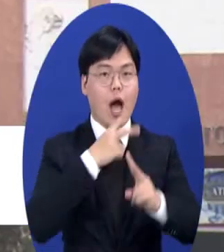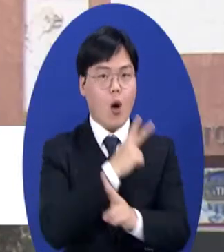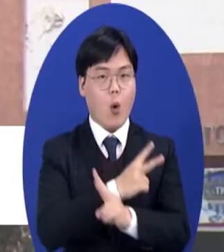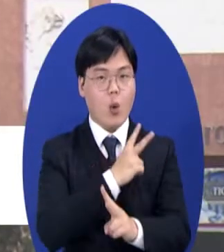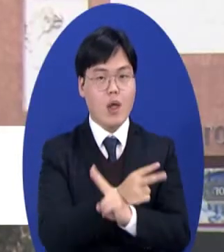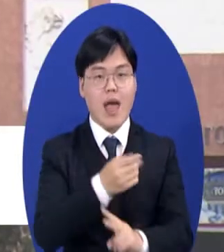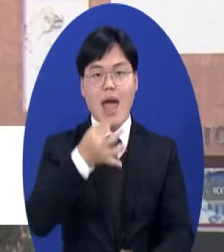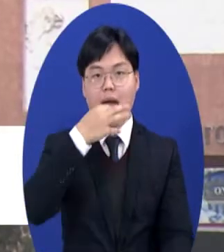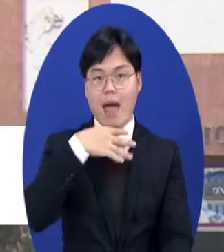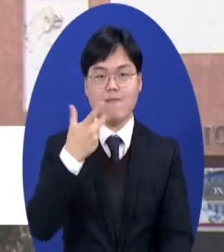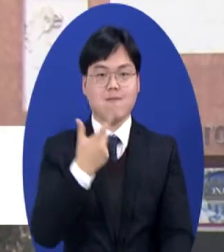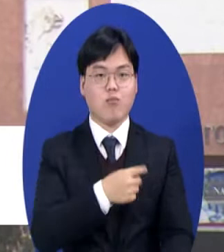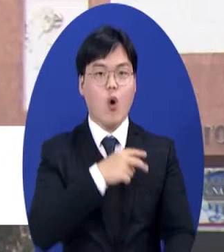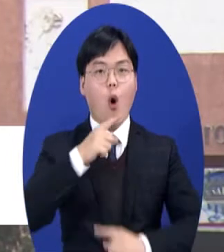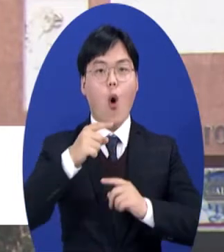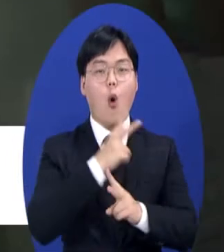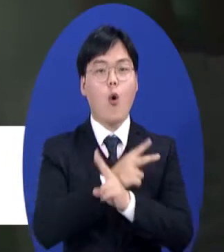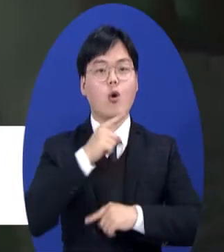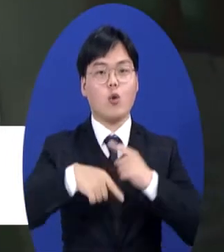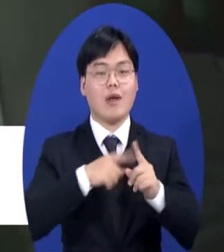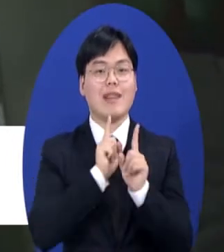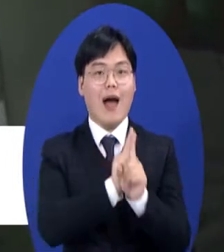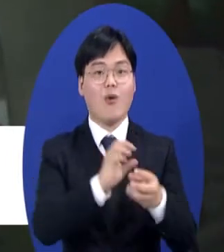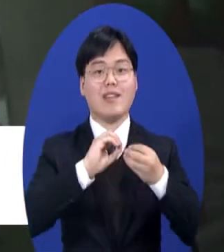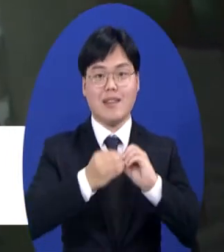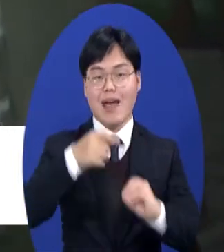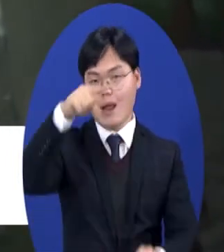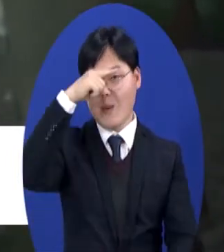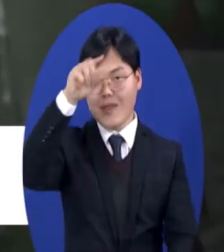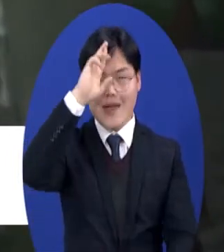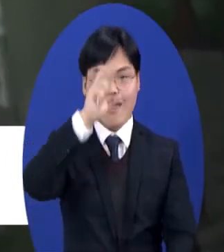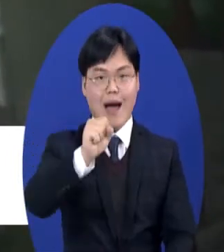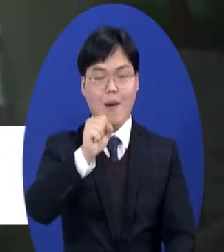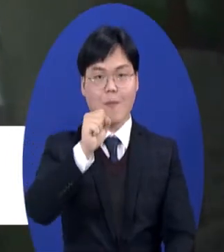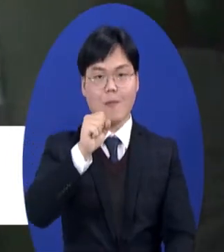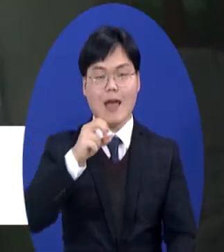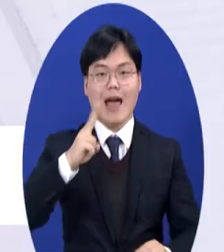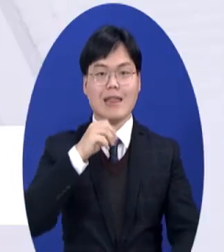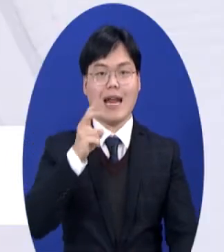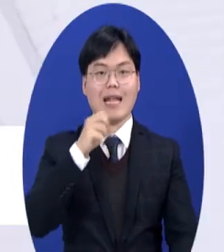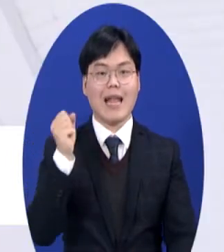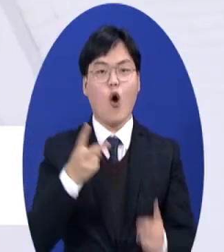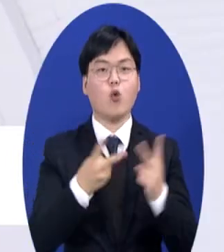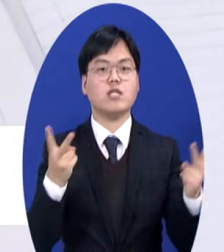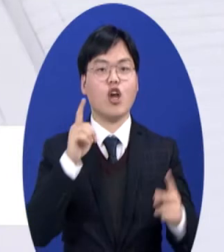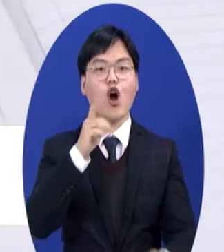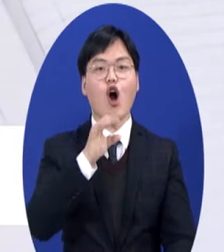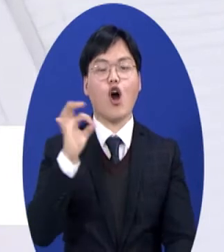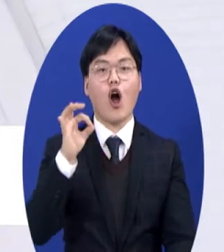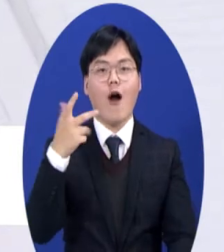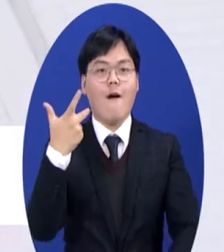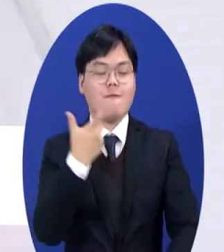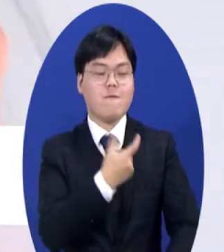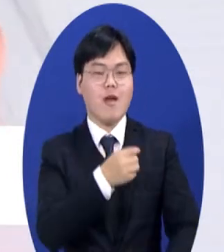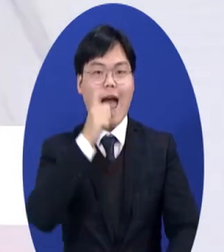хэрэгслийн тухай зэрэг хуулиудын дагуу хийдэг. Эрүүл мэндийн яамны дэргэдэх дархлаажуулалтын үндэсний хорооноос энэ сарын сүүлээр томоогийн вакциныг хийж